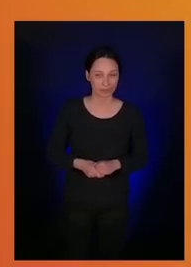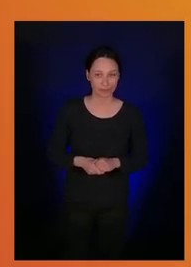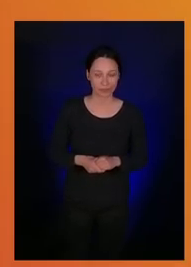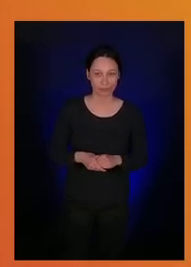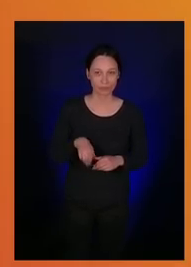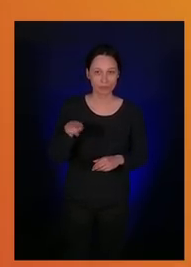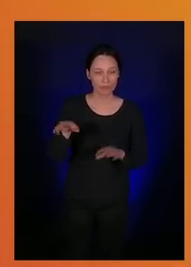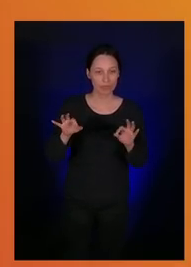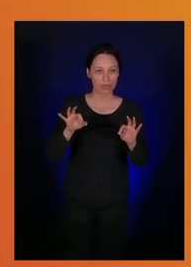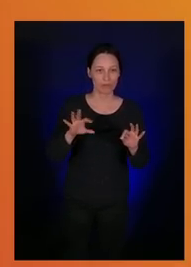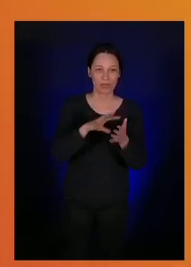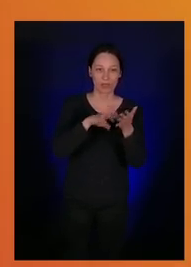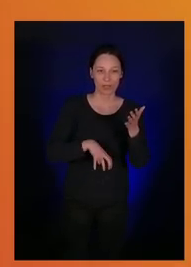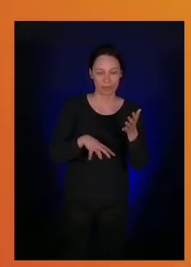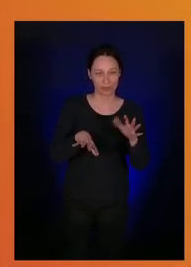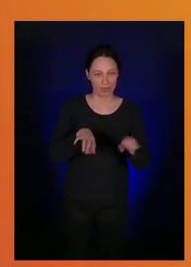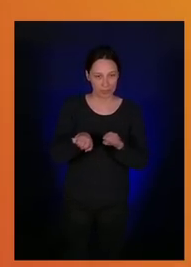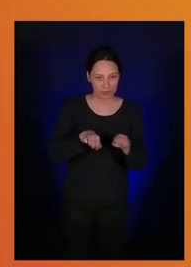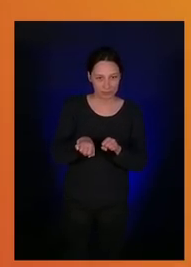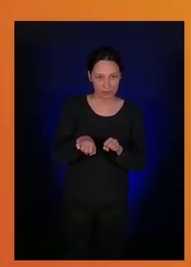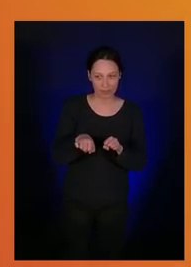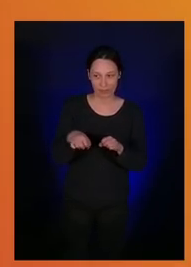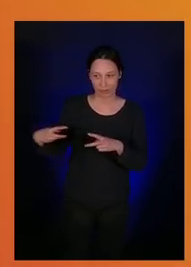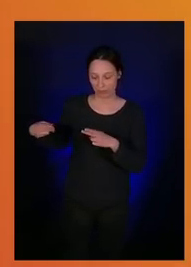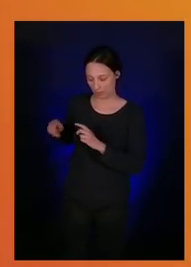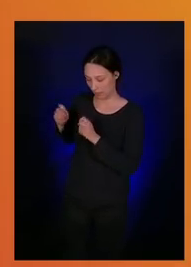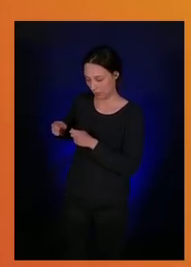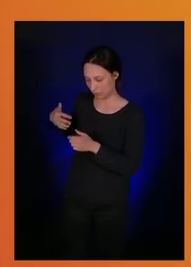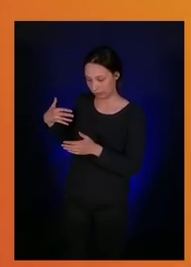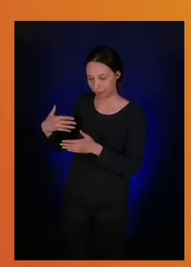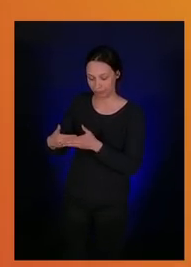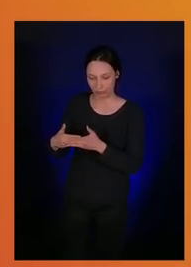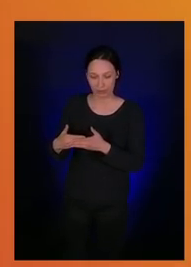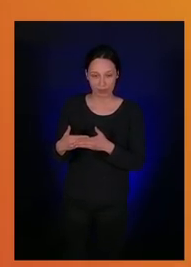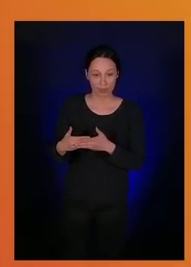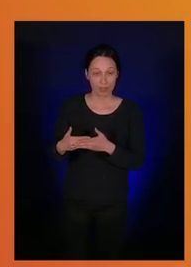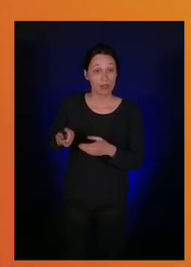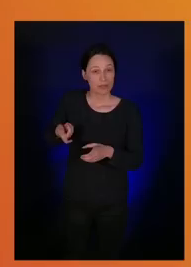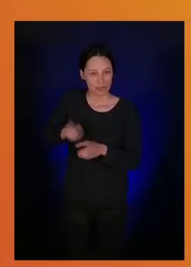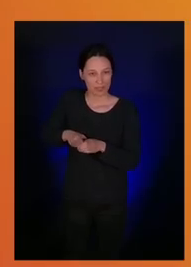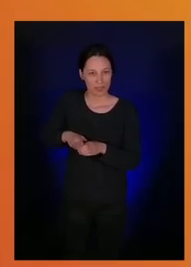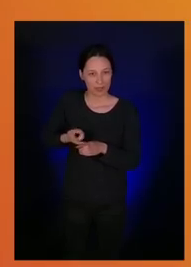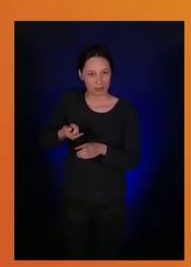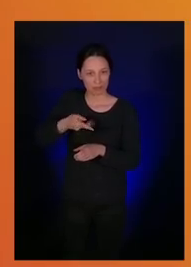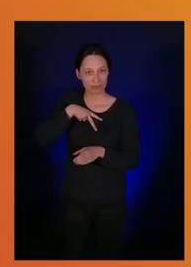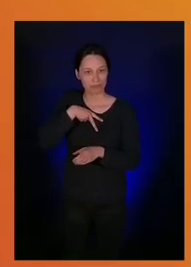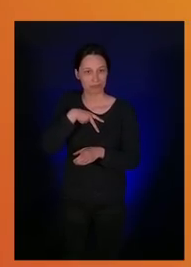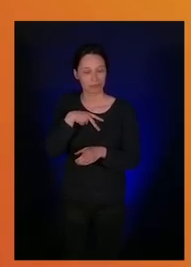Concernant le rapport d'activité du mandat confédéral qui vient de s'écouler, mon syndicat votera contre pour la raison suivante.